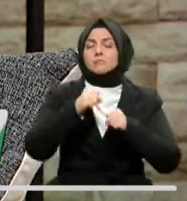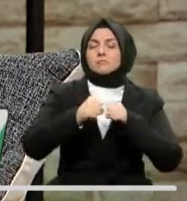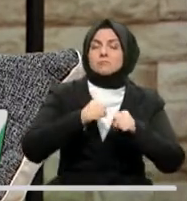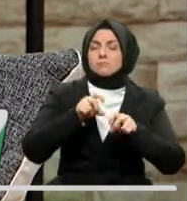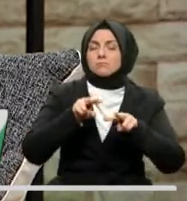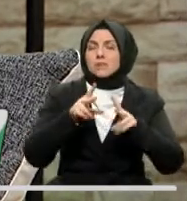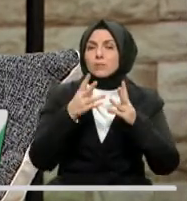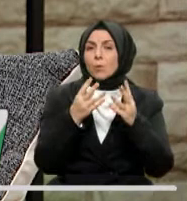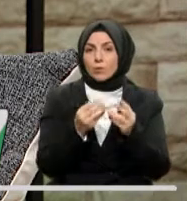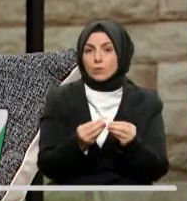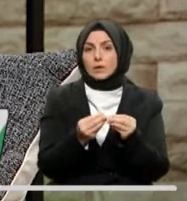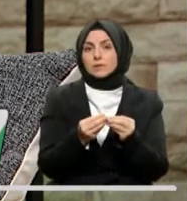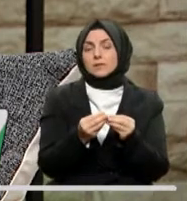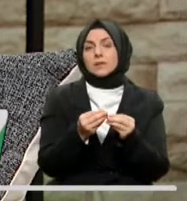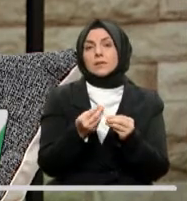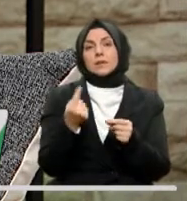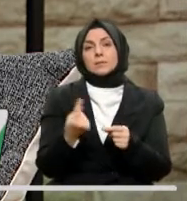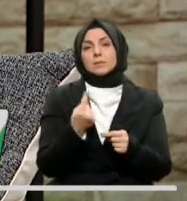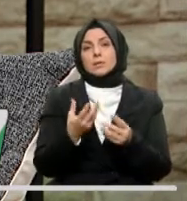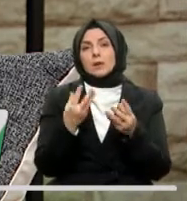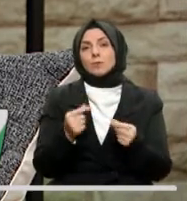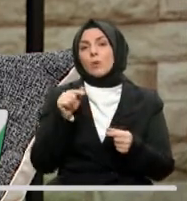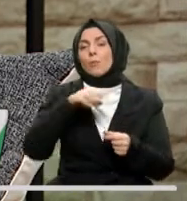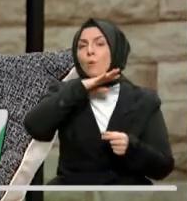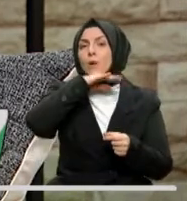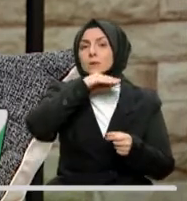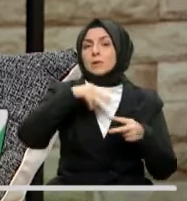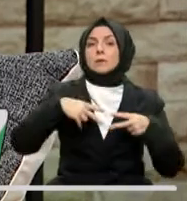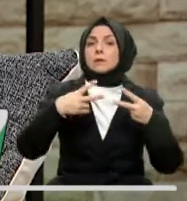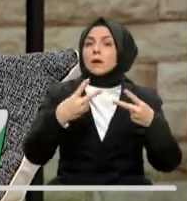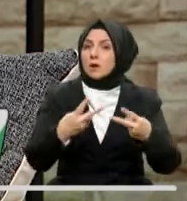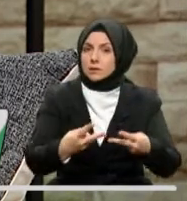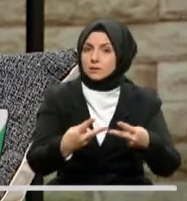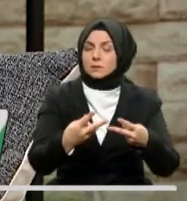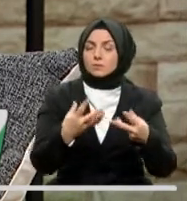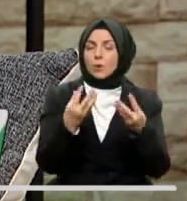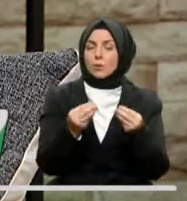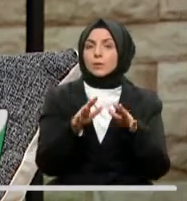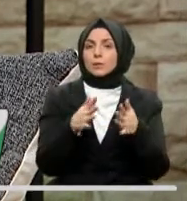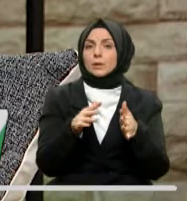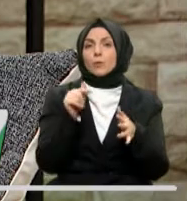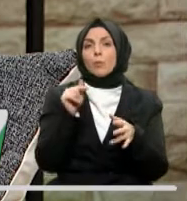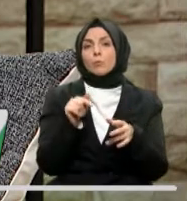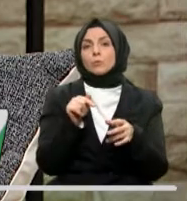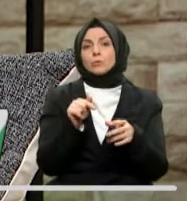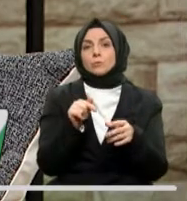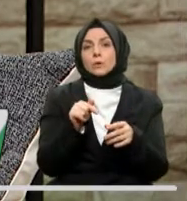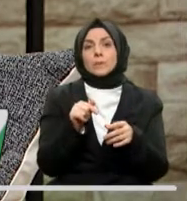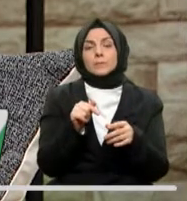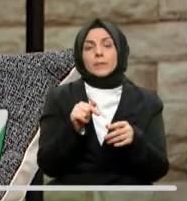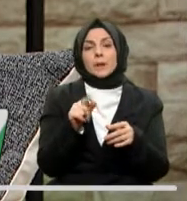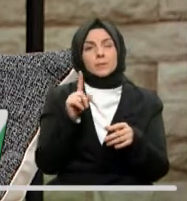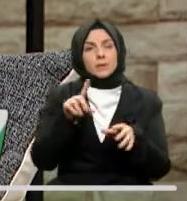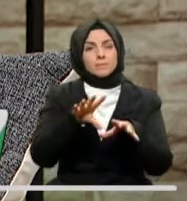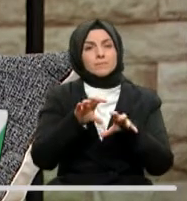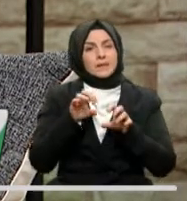hasta bu biraz atalardan da aktarılan duygular olabiliyor ama bu aktarım işte atalardan geliyor kalıtsal bir etkisi var diye hep